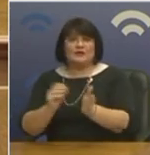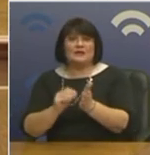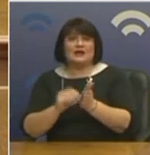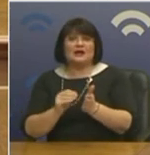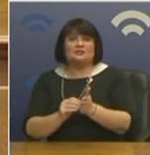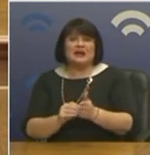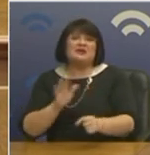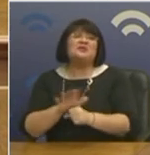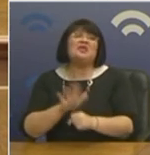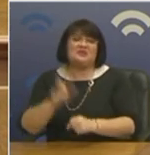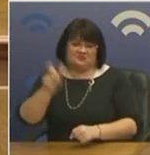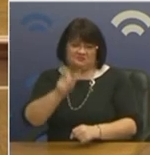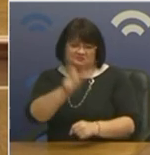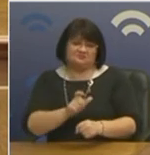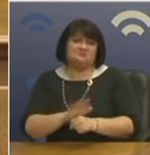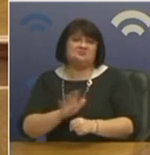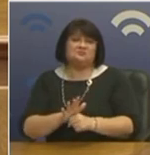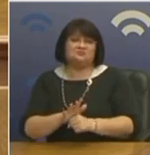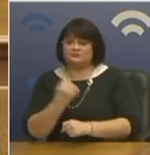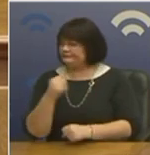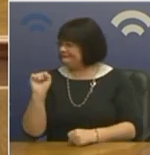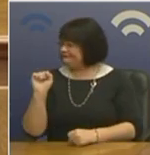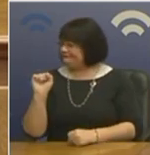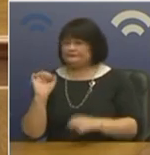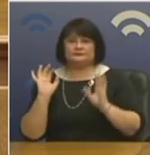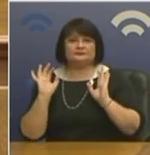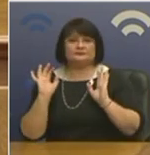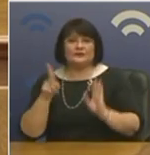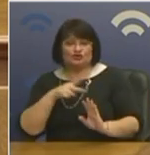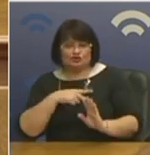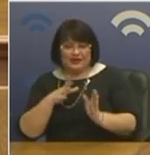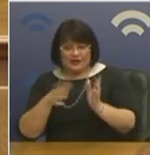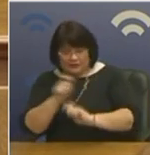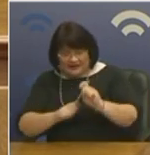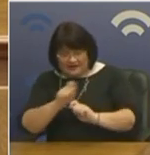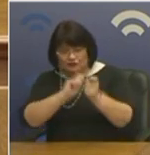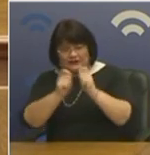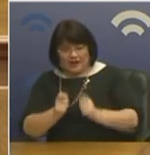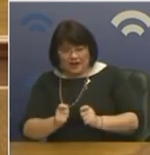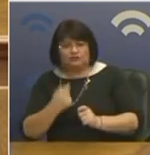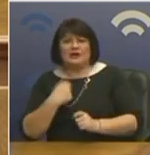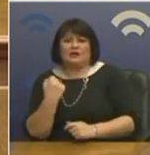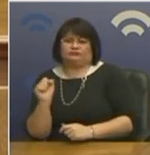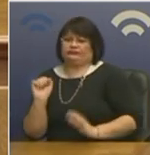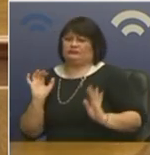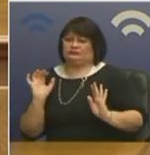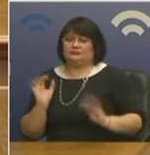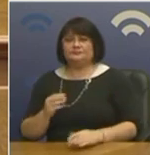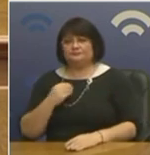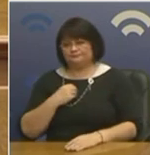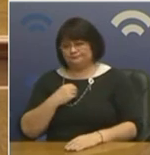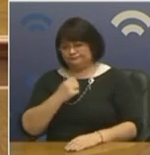απλά ανεπαρκείς, αλλά γυρίζουμε την πλάτη ακόμα και σε αυτό που πρέπει να κάνουμε σωστά. Και το λέω ειλικρινά με πολύ